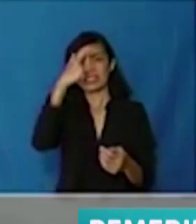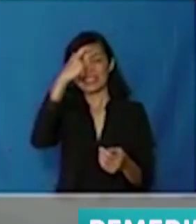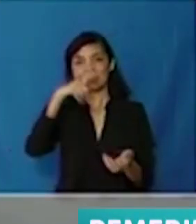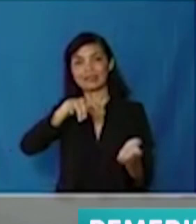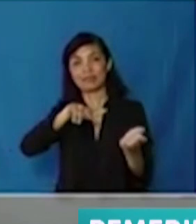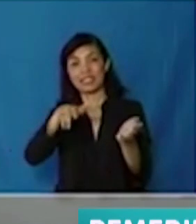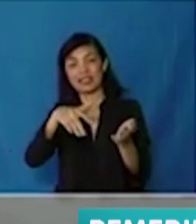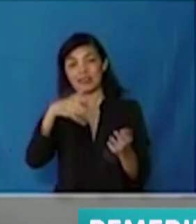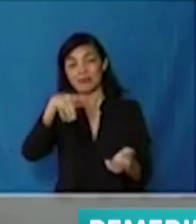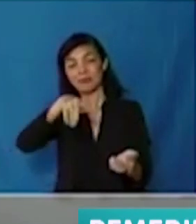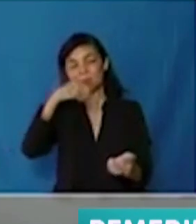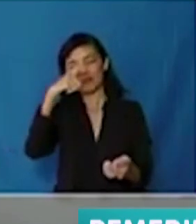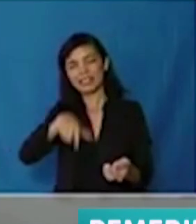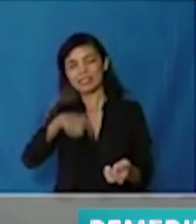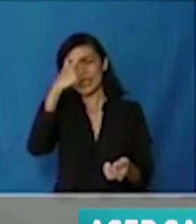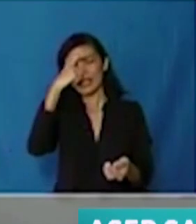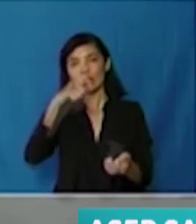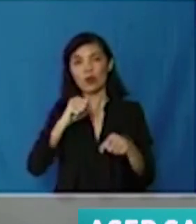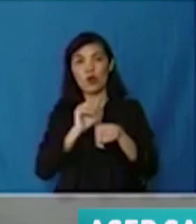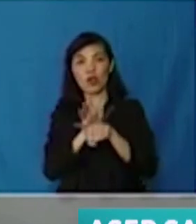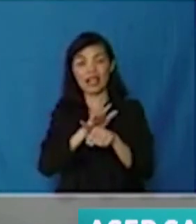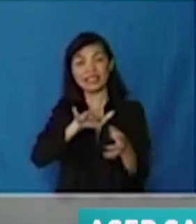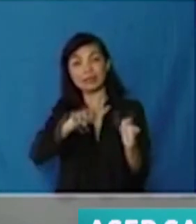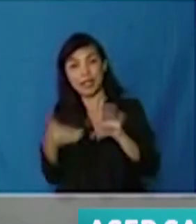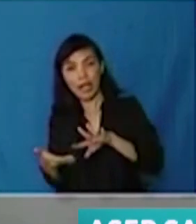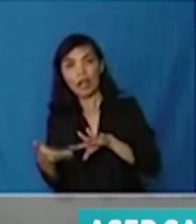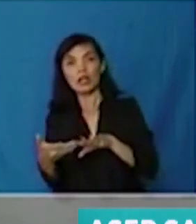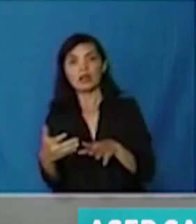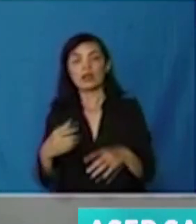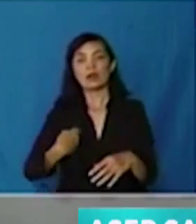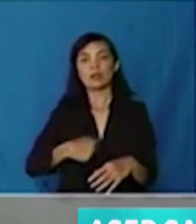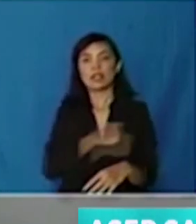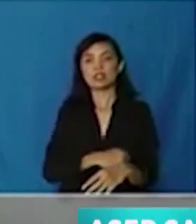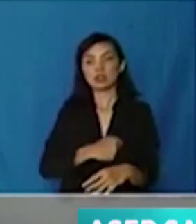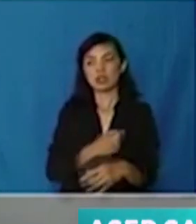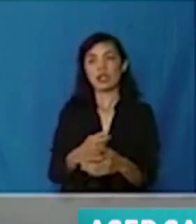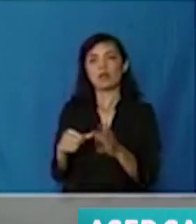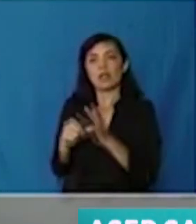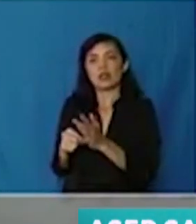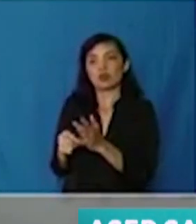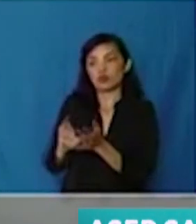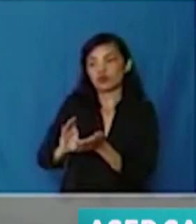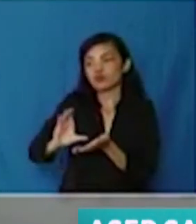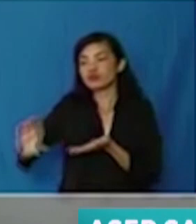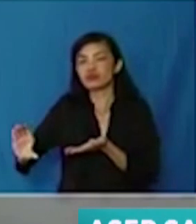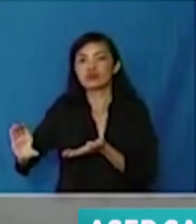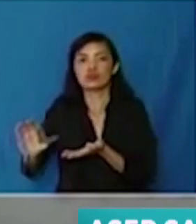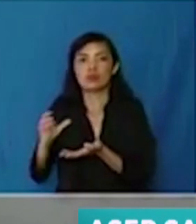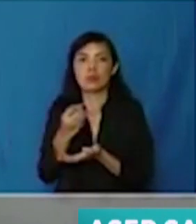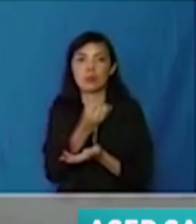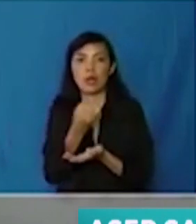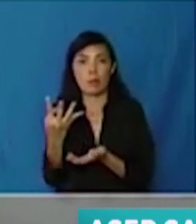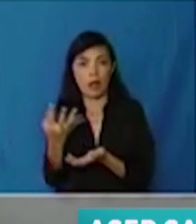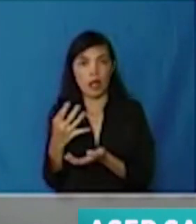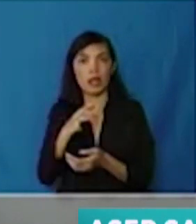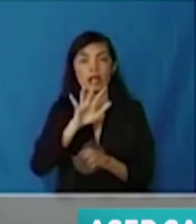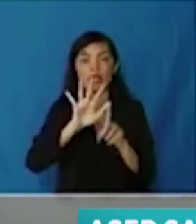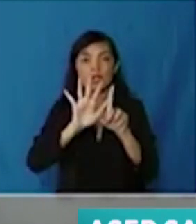Kementerian Sosial memberikan santunan kematian Hai kepada ahli waris sebesar